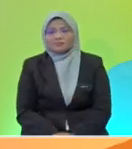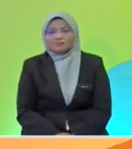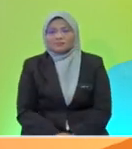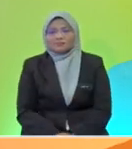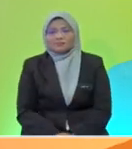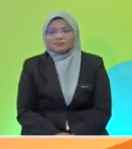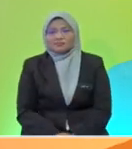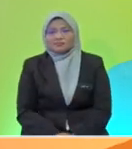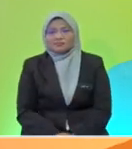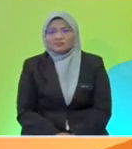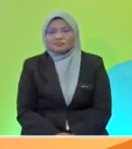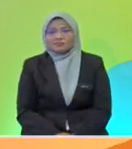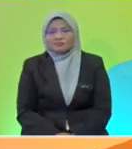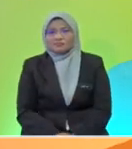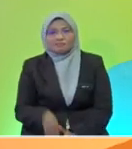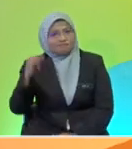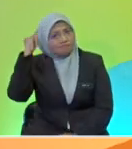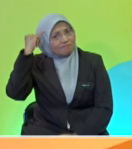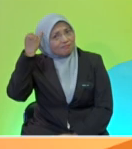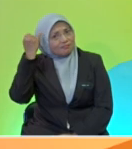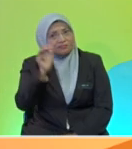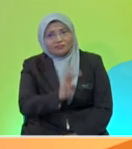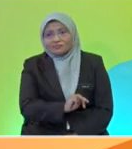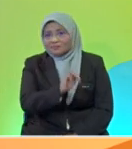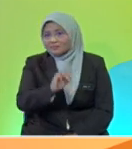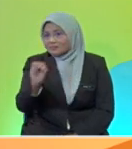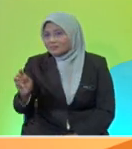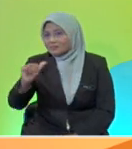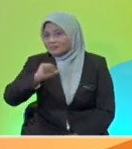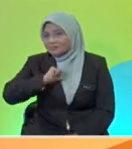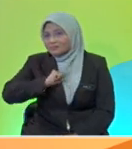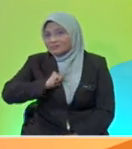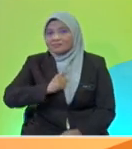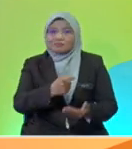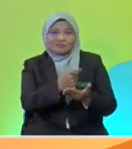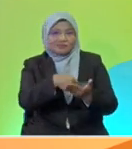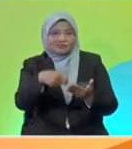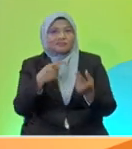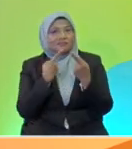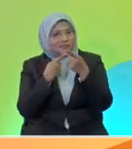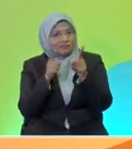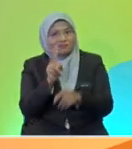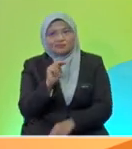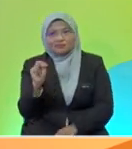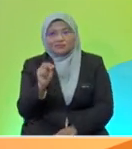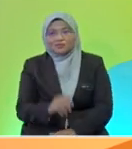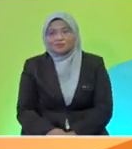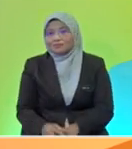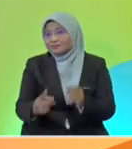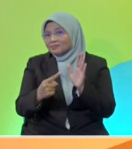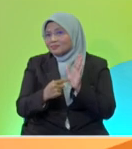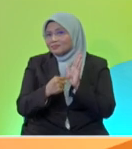daripada murid sendiri boleh tulis jawaban kamu dan tunjukkan